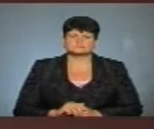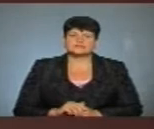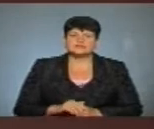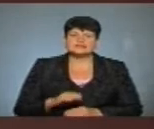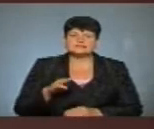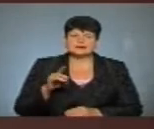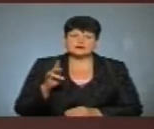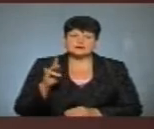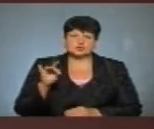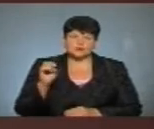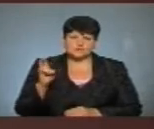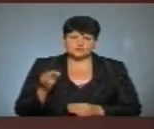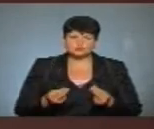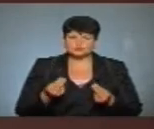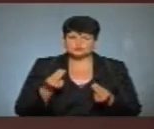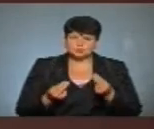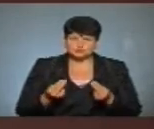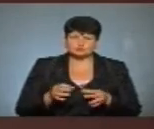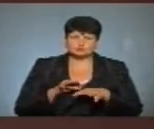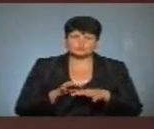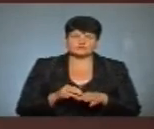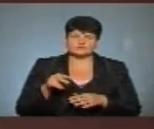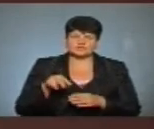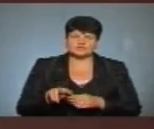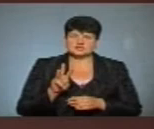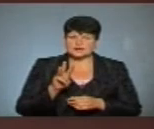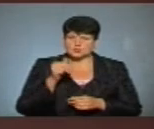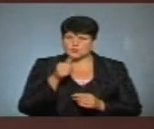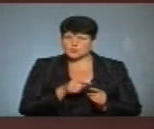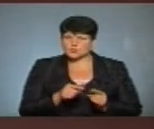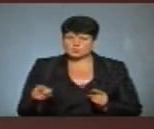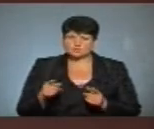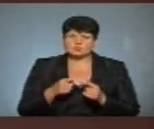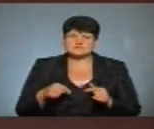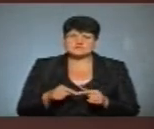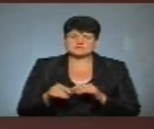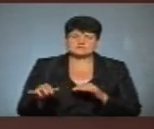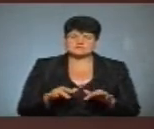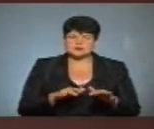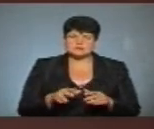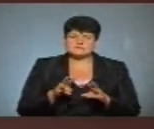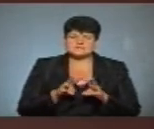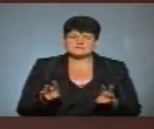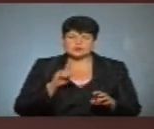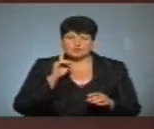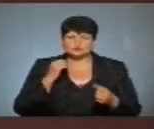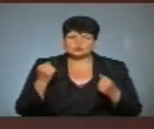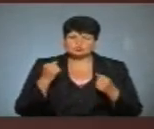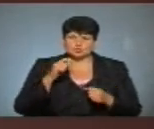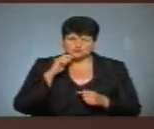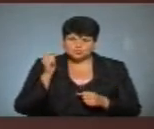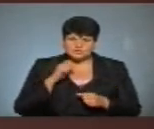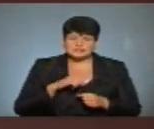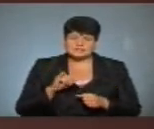Теренову гру для молоді «Гурби Антонівці» проводять з 2003 року. Організатори заходу – Міністерство молоді і спорту України